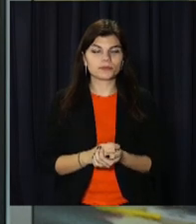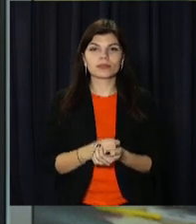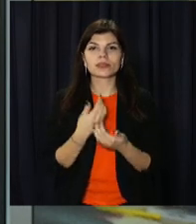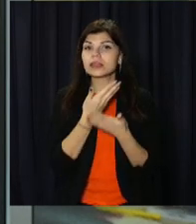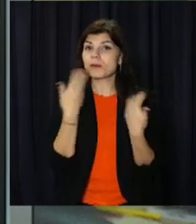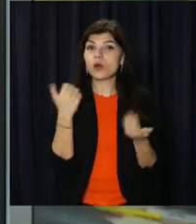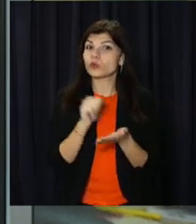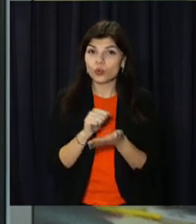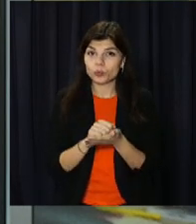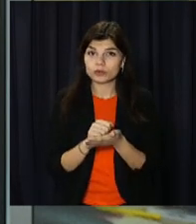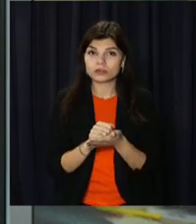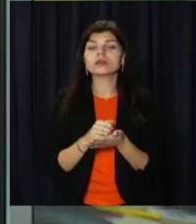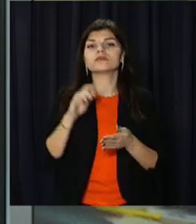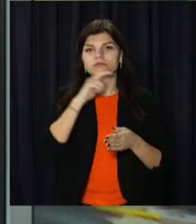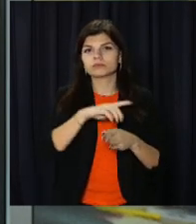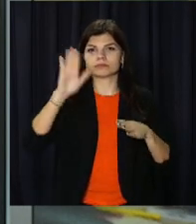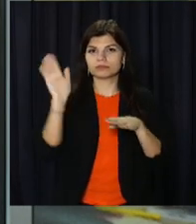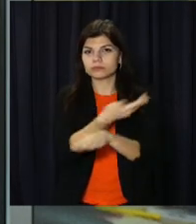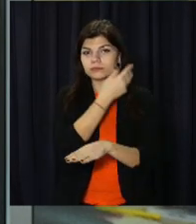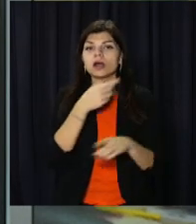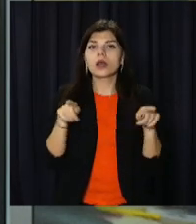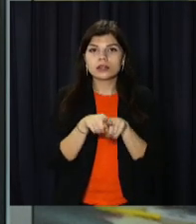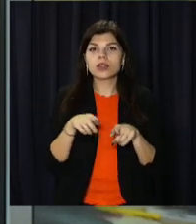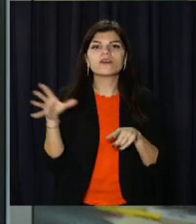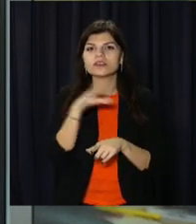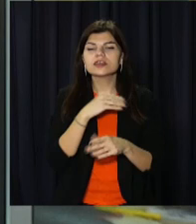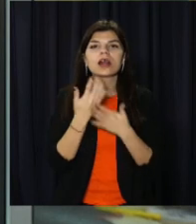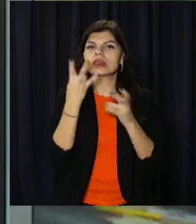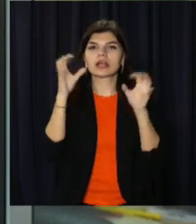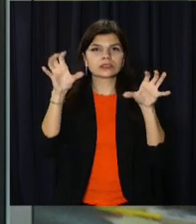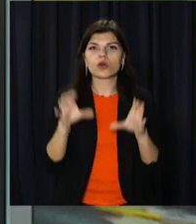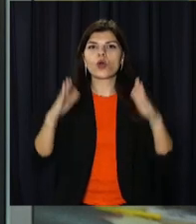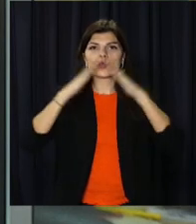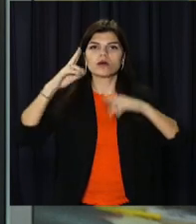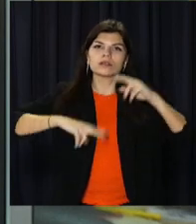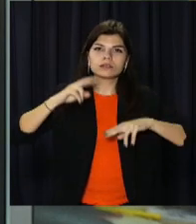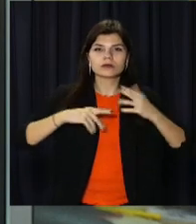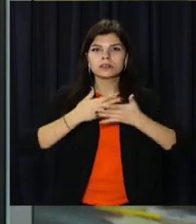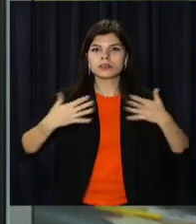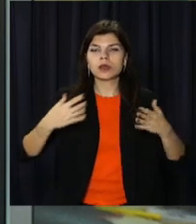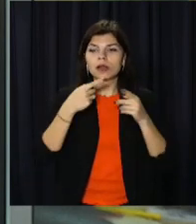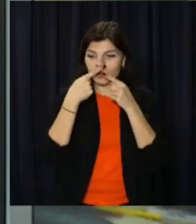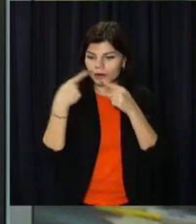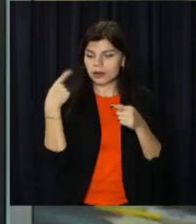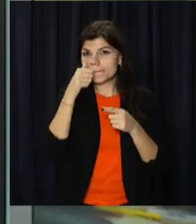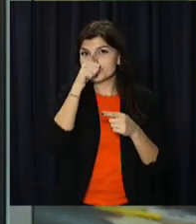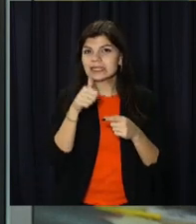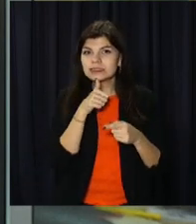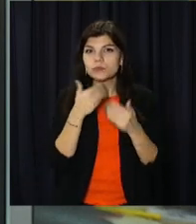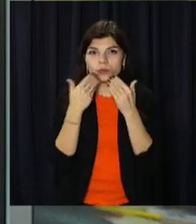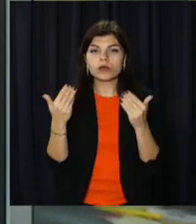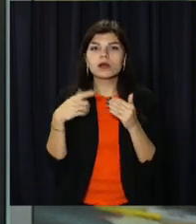Немає документів – знести. Такий вирок чекає на всі незаконні будівлі у Дніпрі. Протягом останнього місяця інспекція з